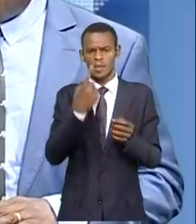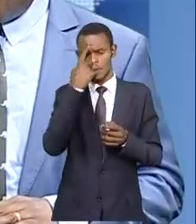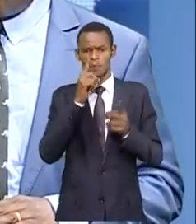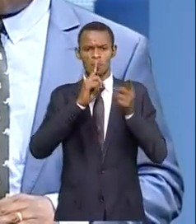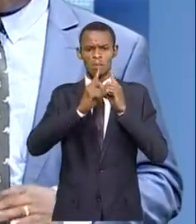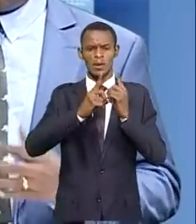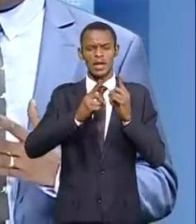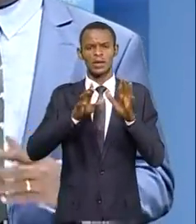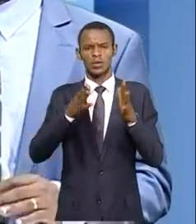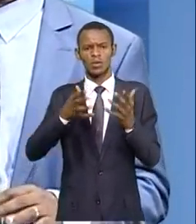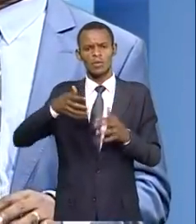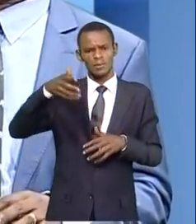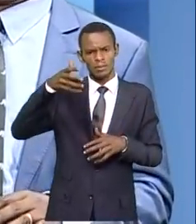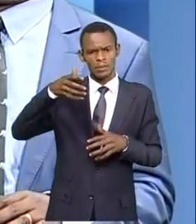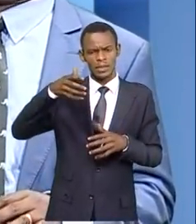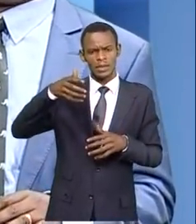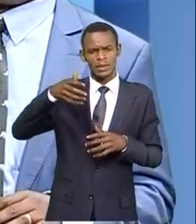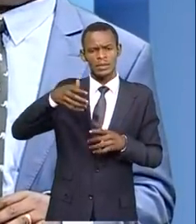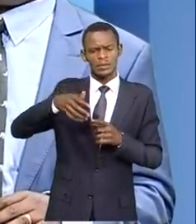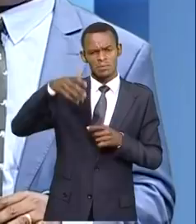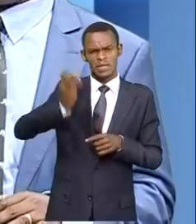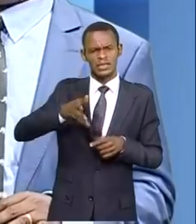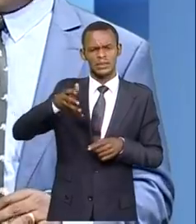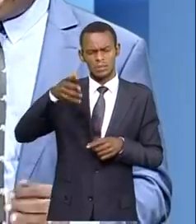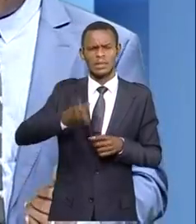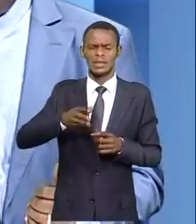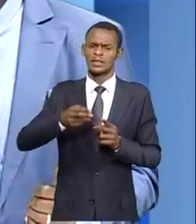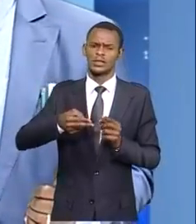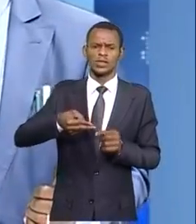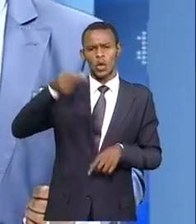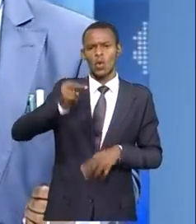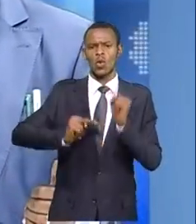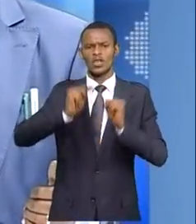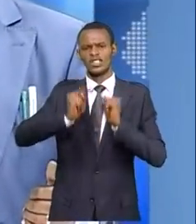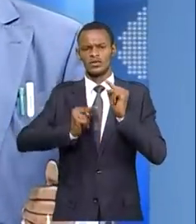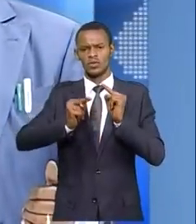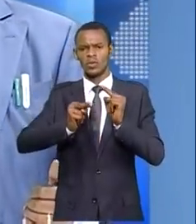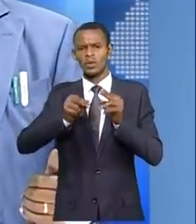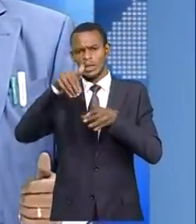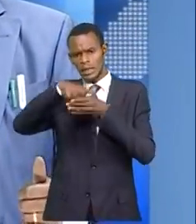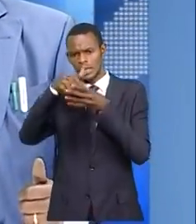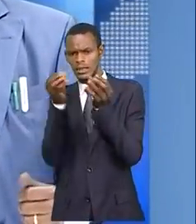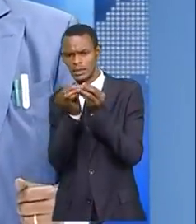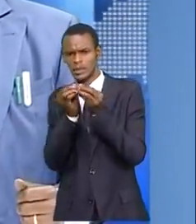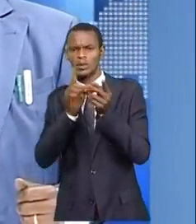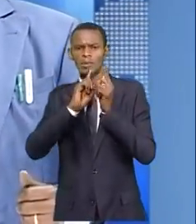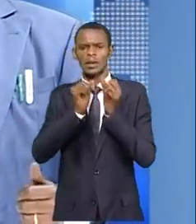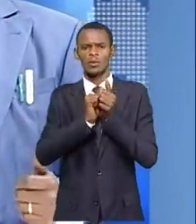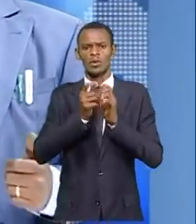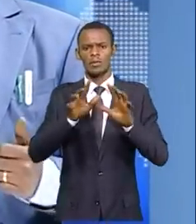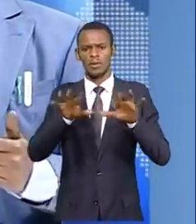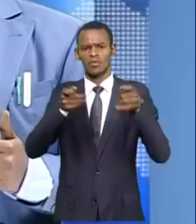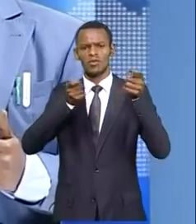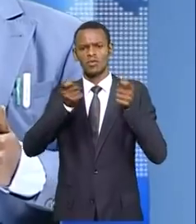niveaux pour échanger sur des questions d'actualité des questions ayant trait à la gouvernance à la conjoncture économique